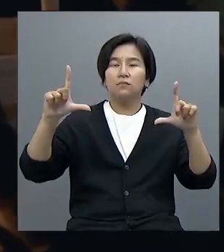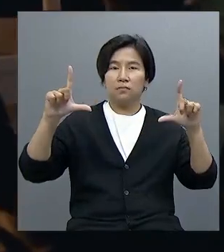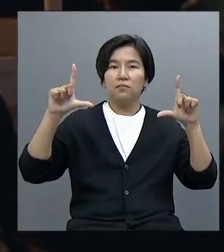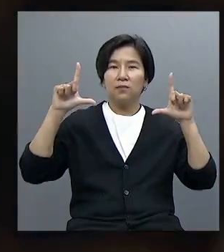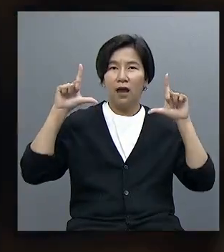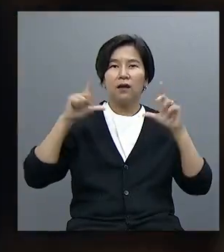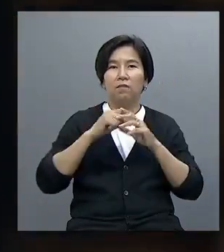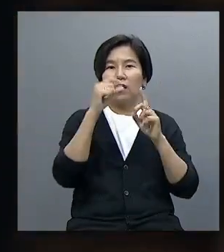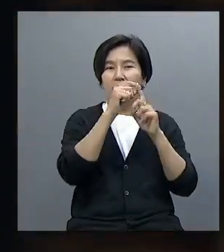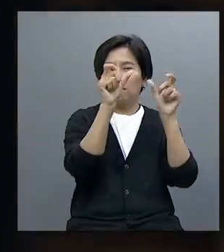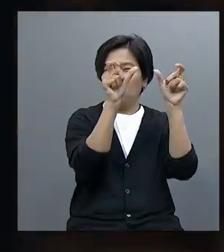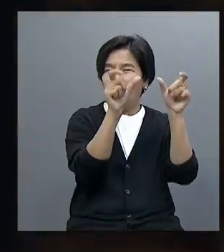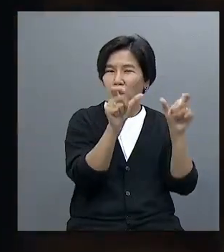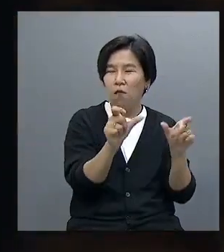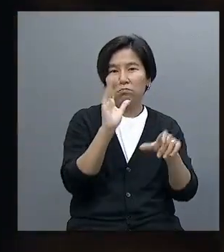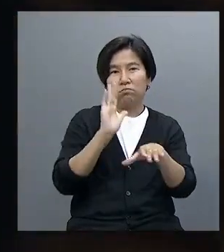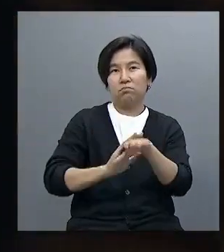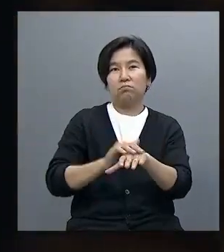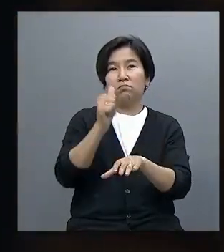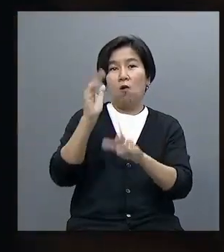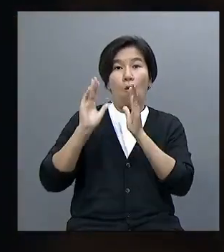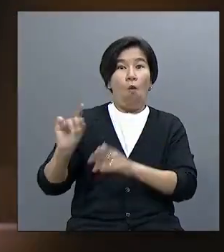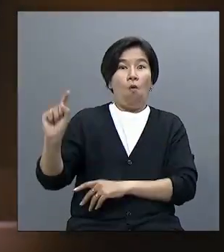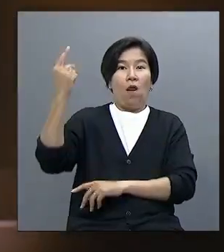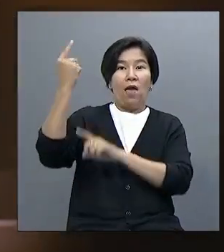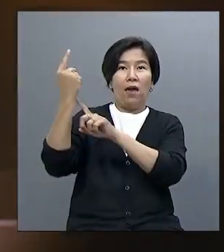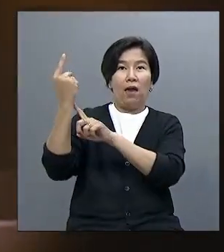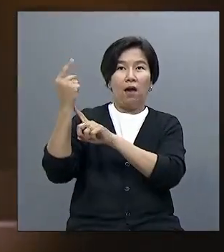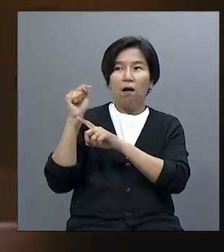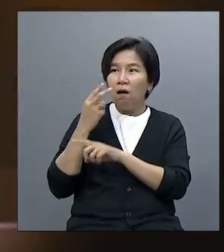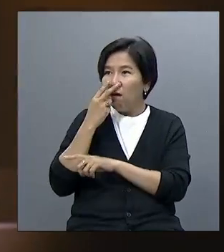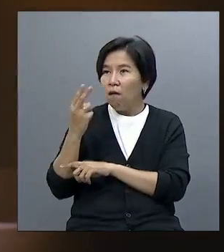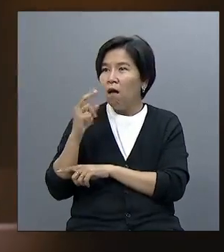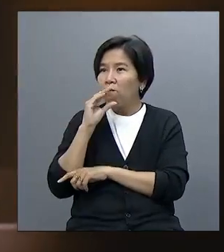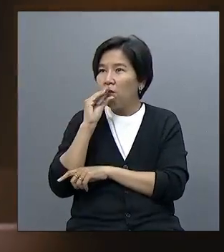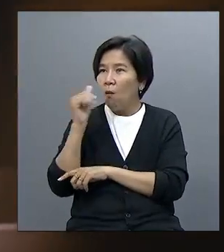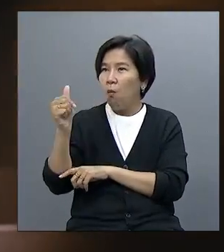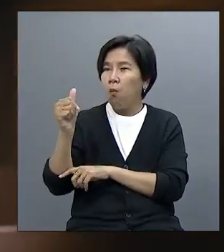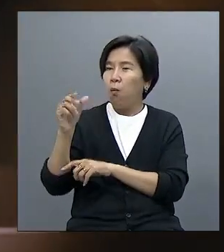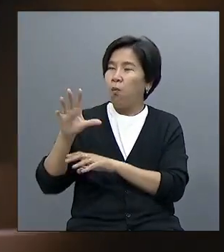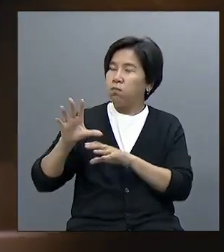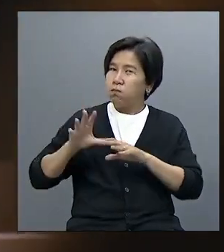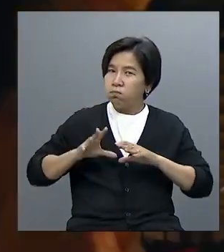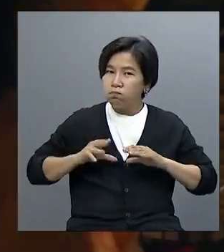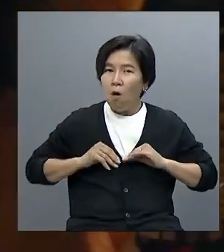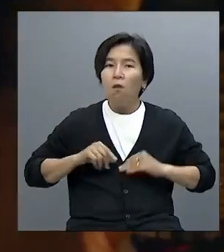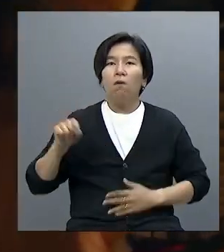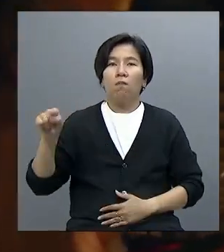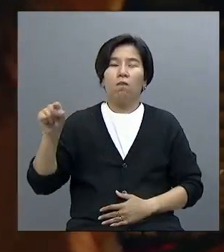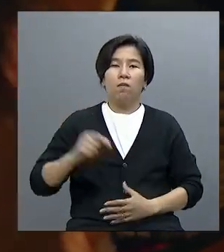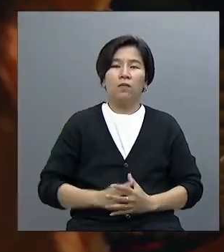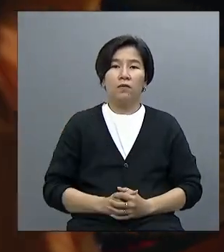วีรัตนโกสินทร ์ คนแรกเลยที่ว่าทุกคนต้องยอมรับในฝีปากในการแต่งและการเล่นสักวาเนี่ยนะฮะ